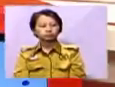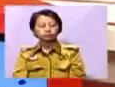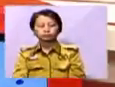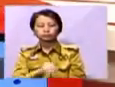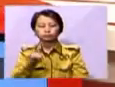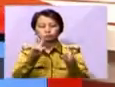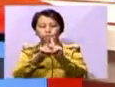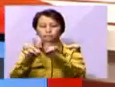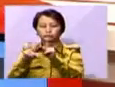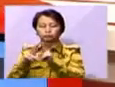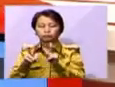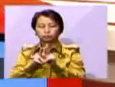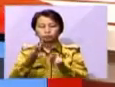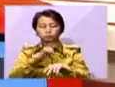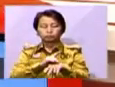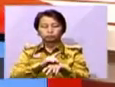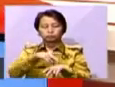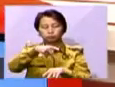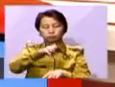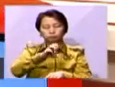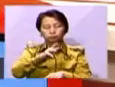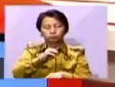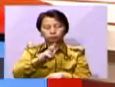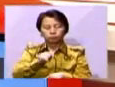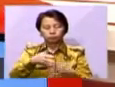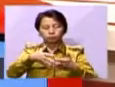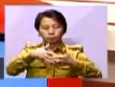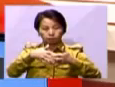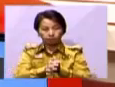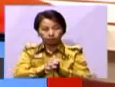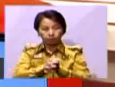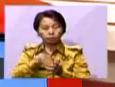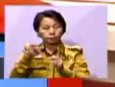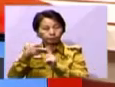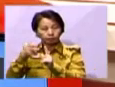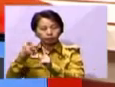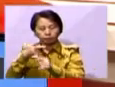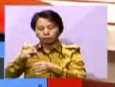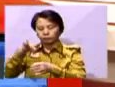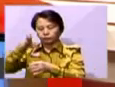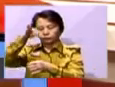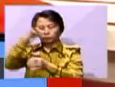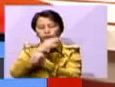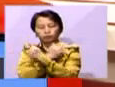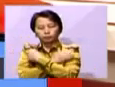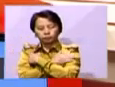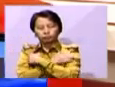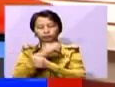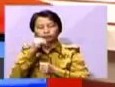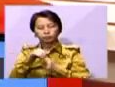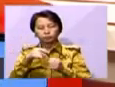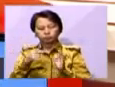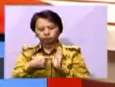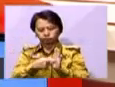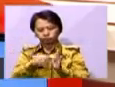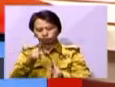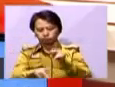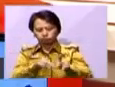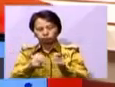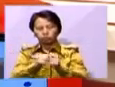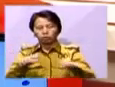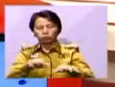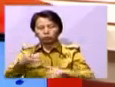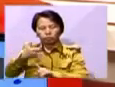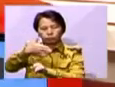Sementara di Kampung Permata Manggis, Kepala Batas Pulau Pinang pula, semangat cintakan negara dizahirkan penduduknya dengan